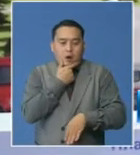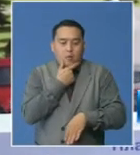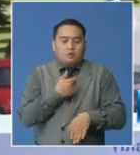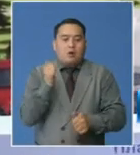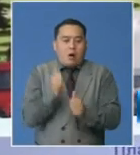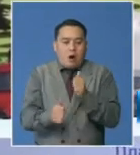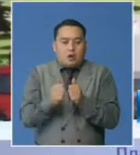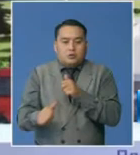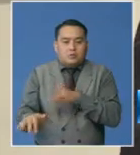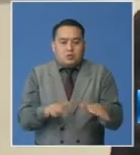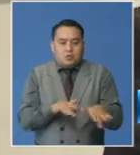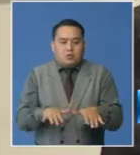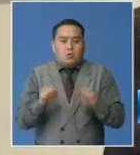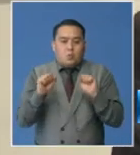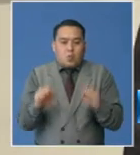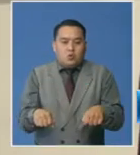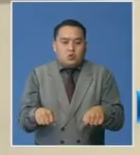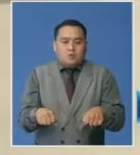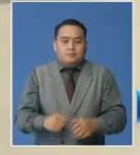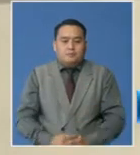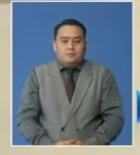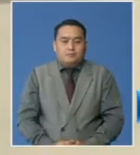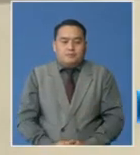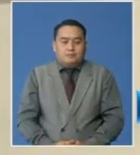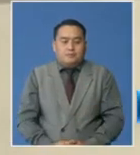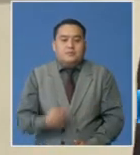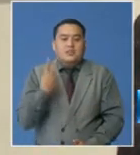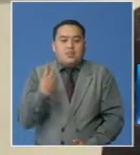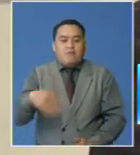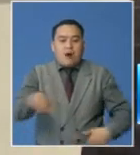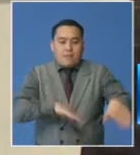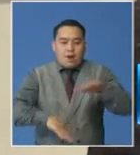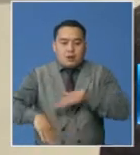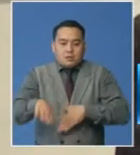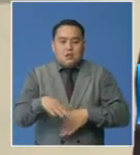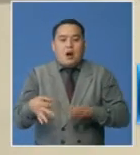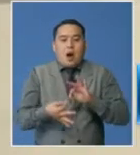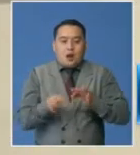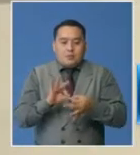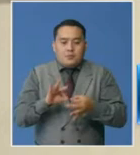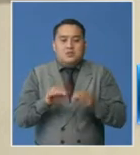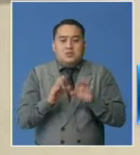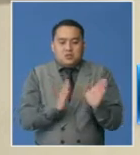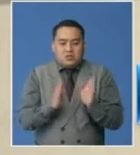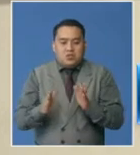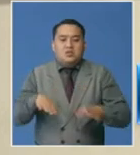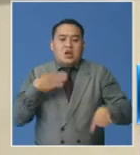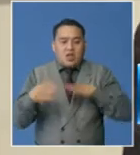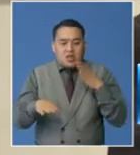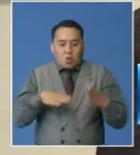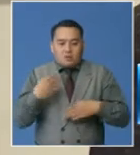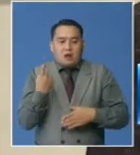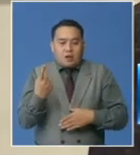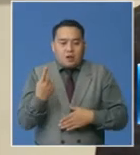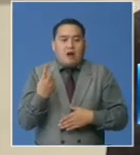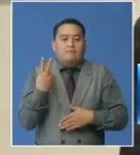за каждым действием. Здесь, значит, тут 2 бассейна олимпийских. Значит, одна, значит, тренировочная, а вторая